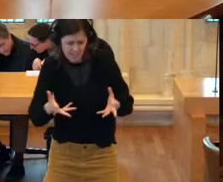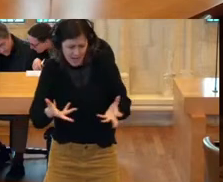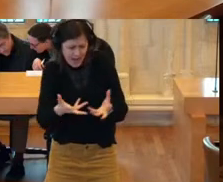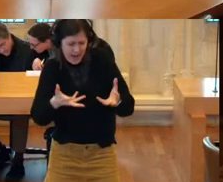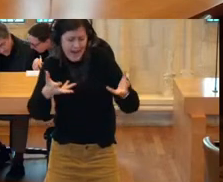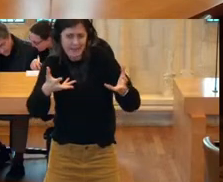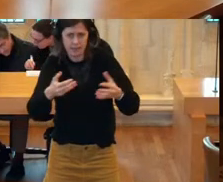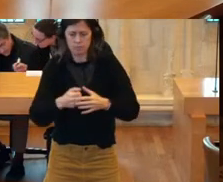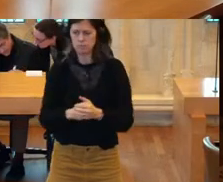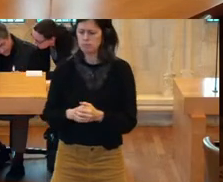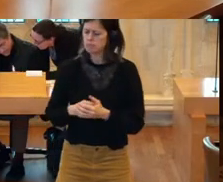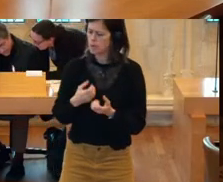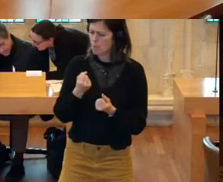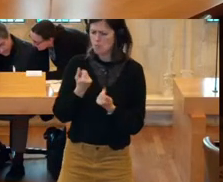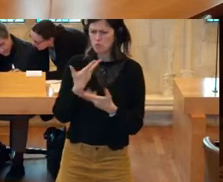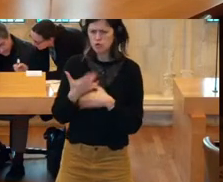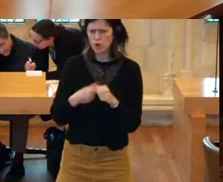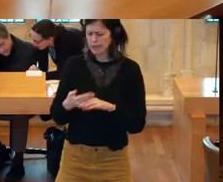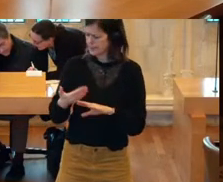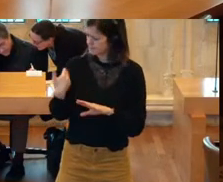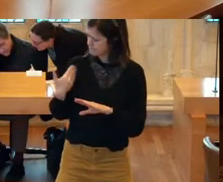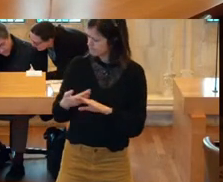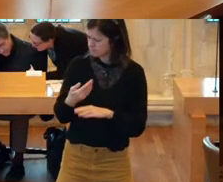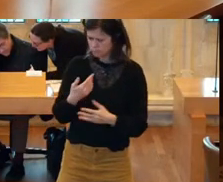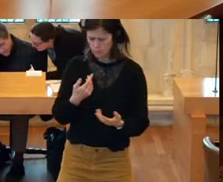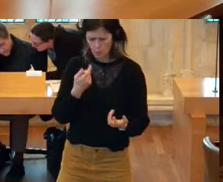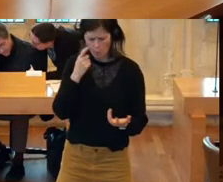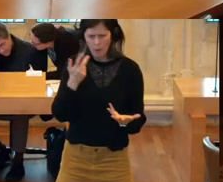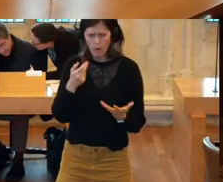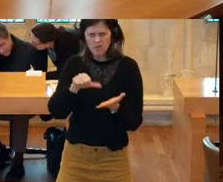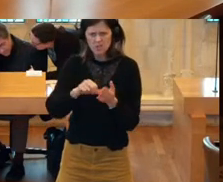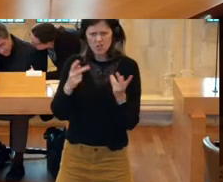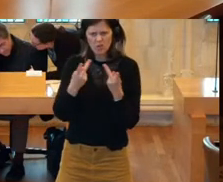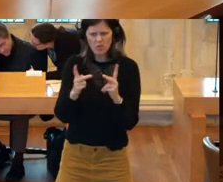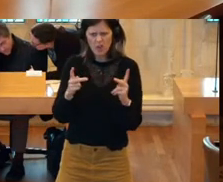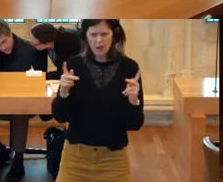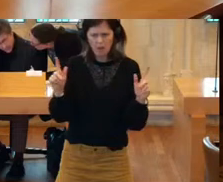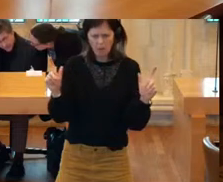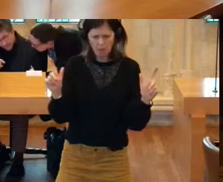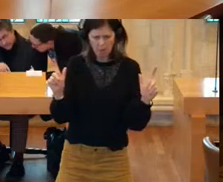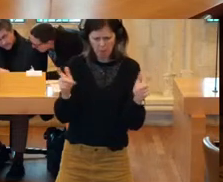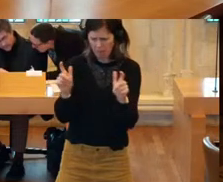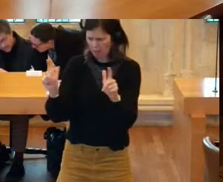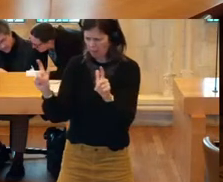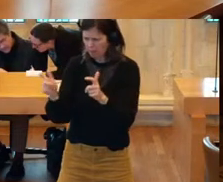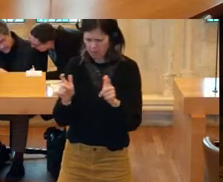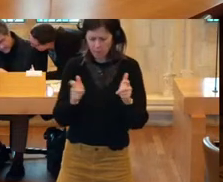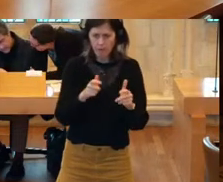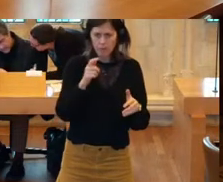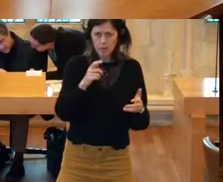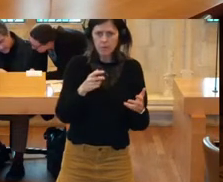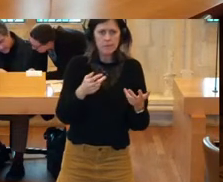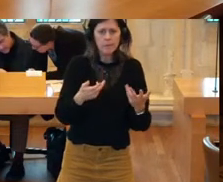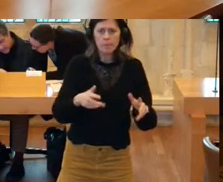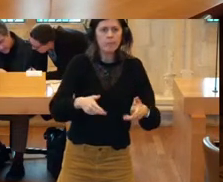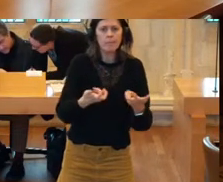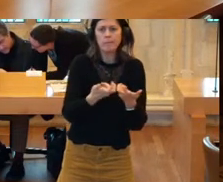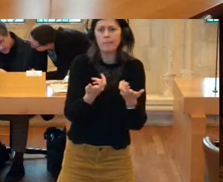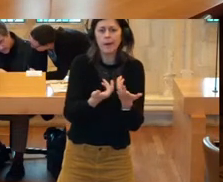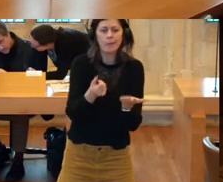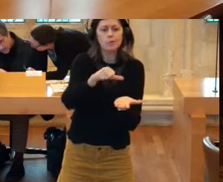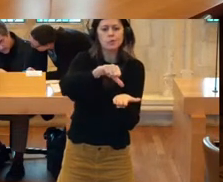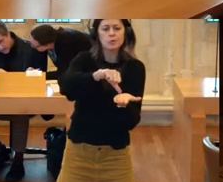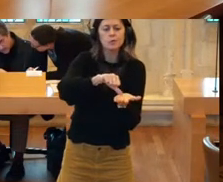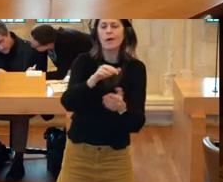Mais depuis un certain nombre d'années, nous voyons également le centre-ville s'affaiblir, avec des grandes surfaces qui ne trouvent pas preneur, que ce soit le centre